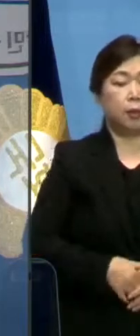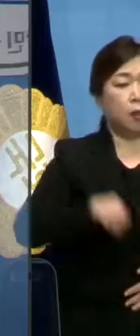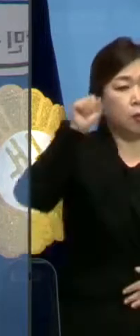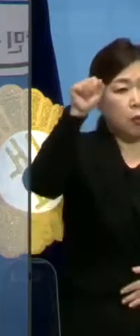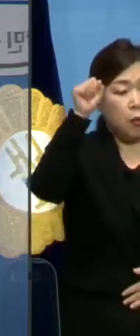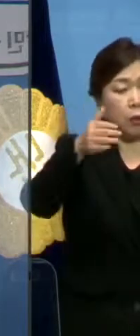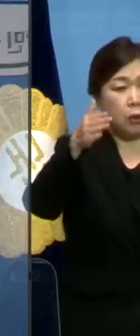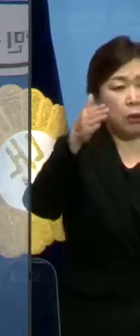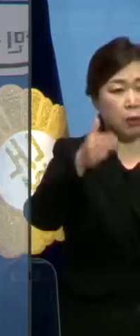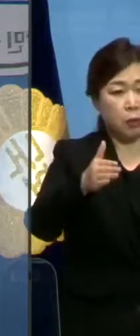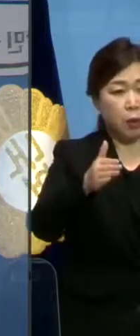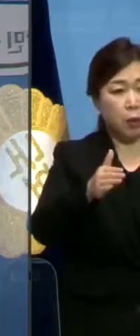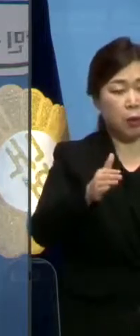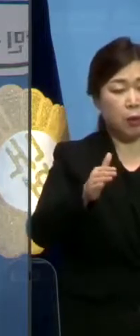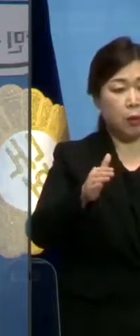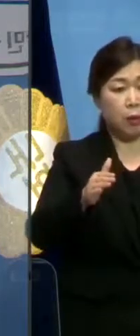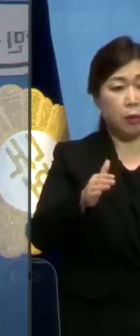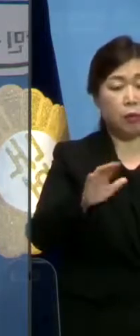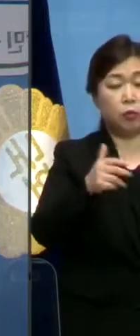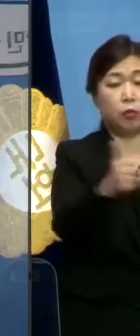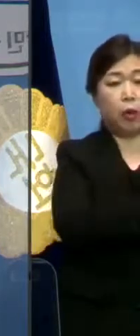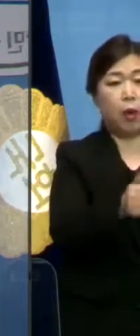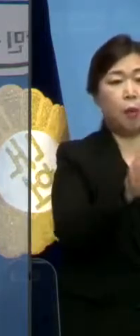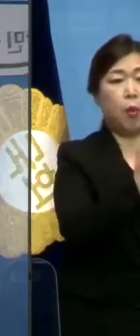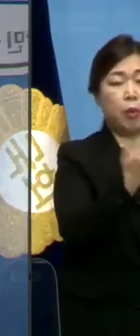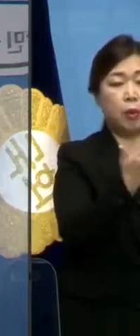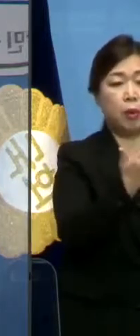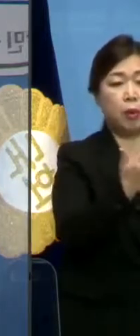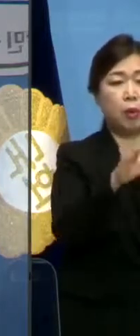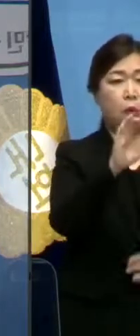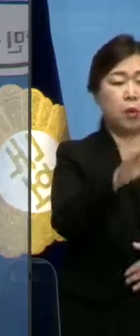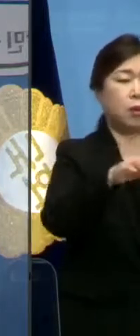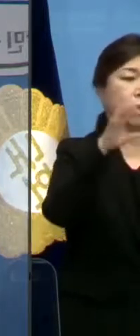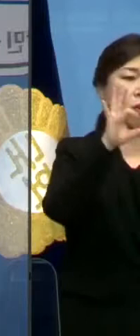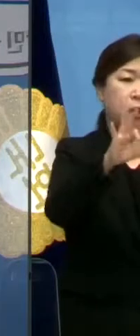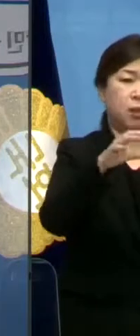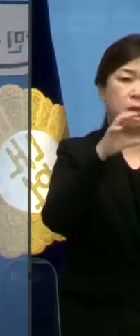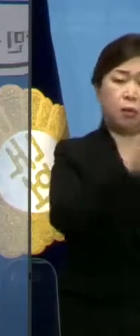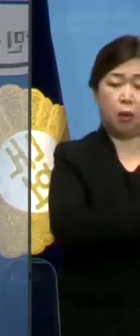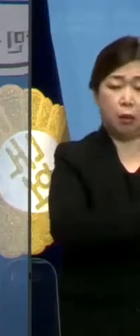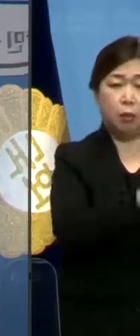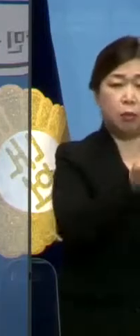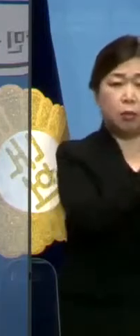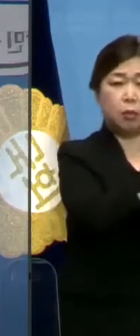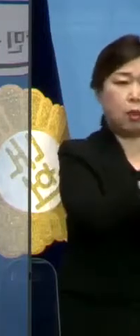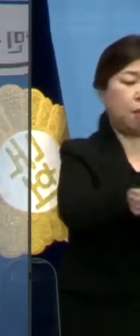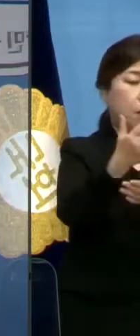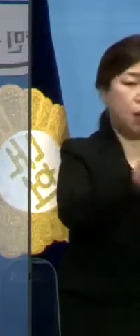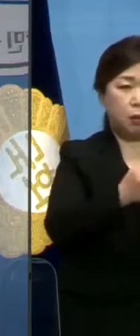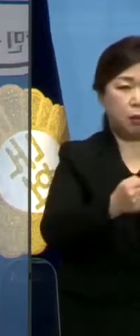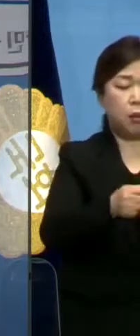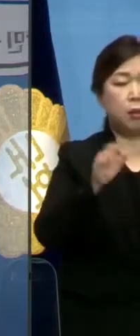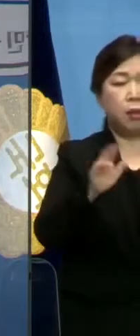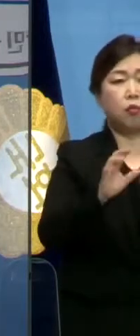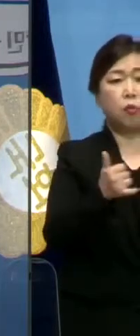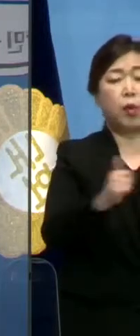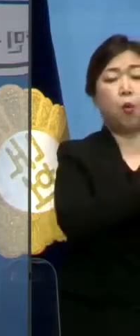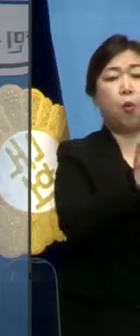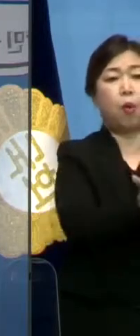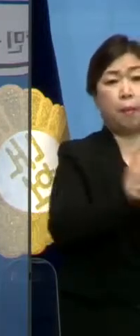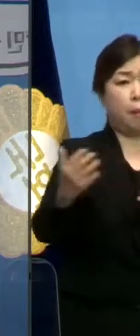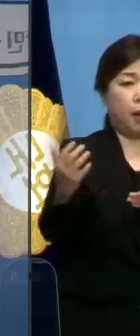농성 기간 중엔 국회 본관 화장실 이용 제한으로 인권을 뺐더니 이젠 아예 국민의